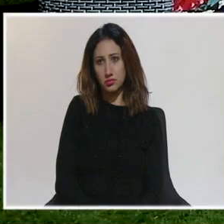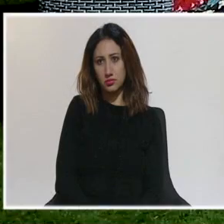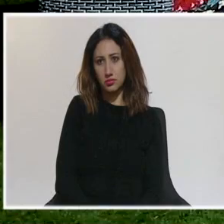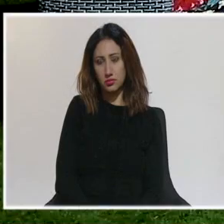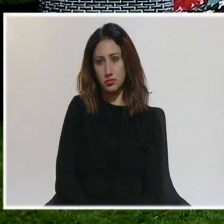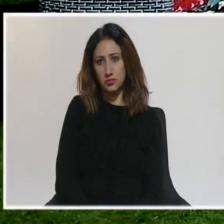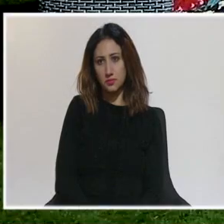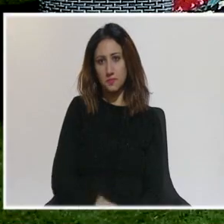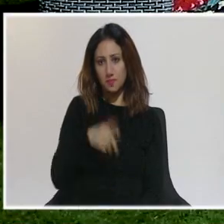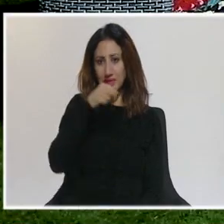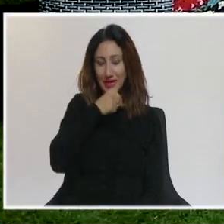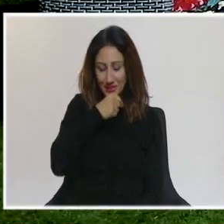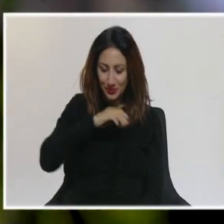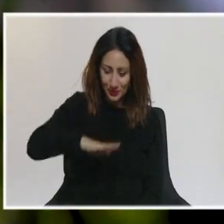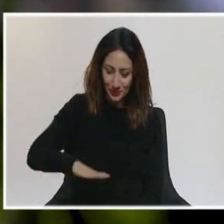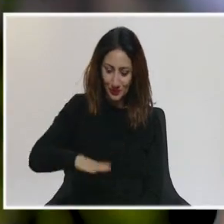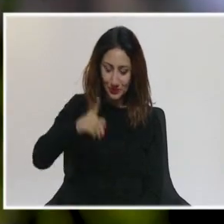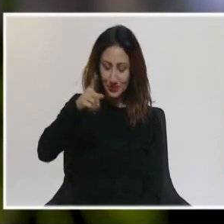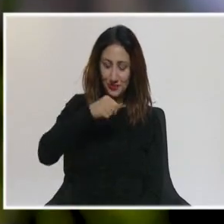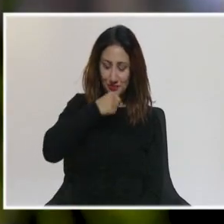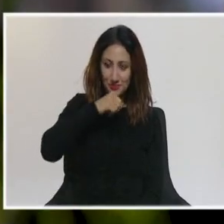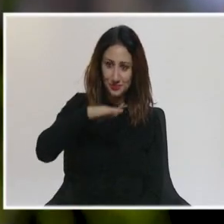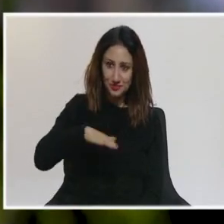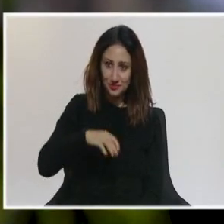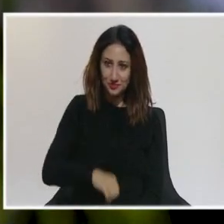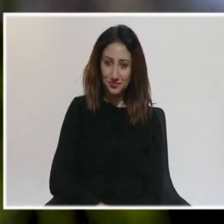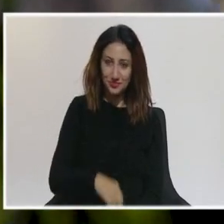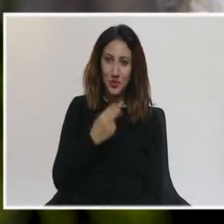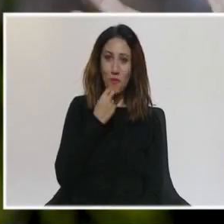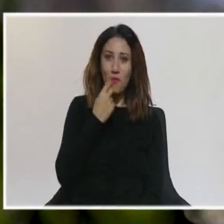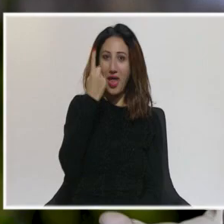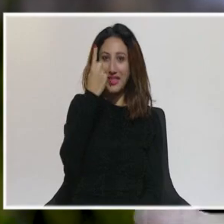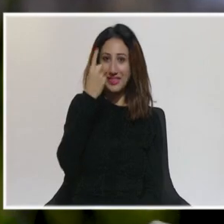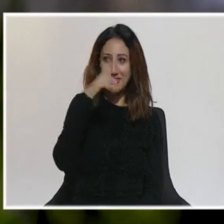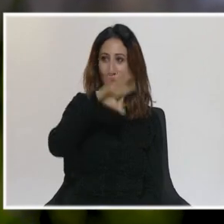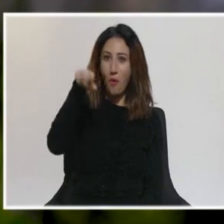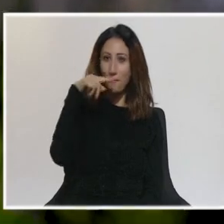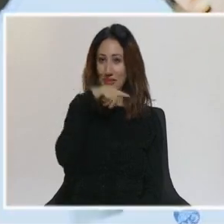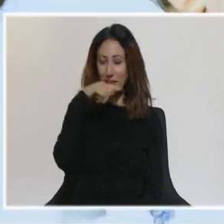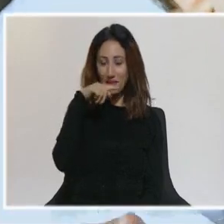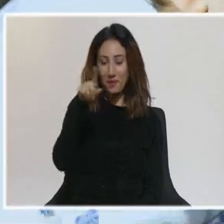يرحمه. حفيدك الجميل ده بقى، ده لما جه عمل لك ايه بقى؟ ده الولد الوحيد اللي موجود في العيله، ده عمل ايه ده؟